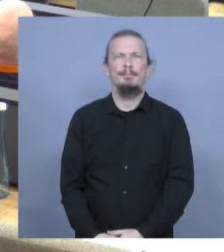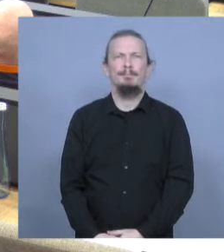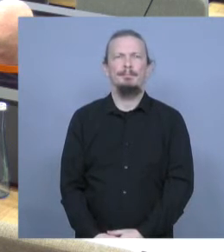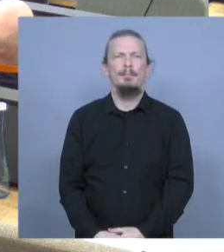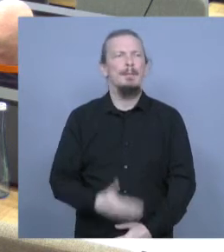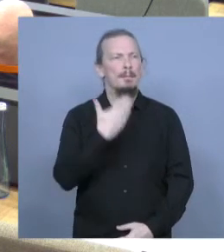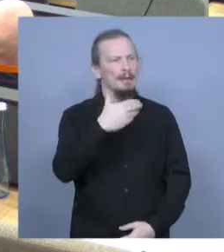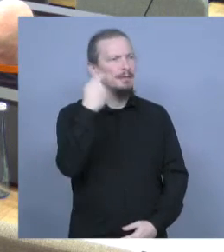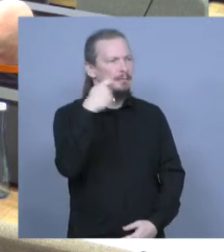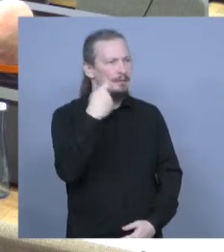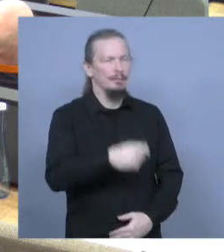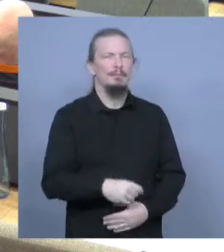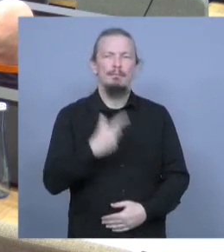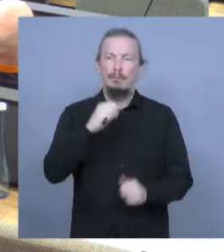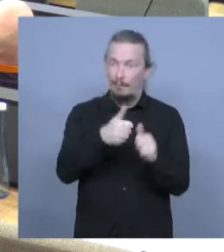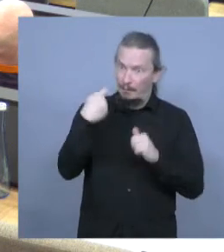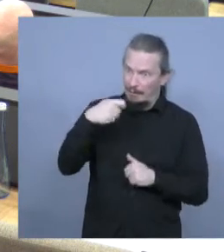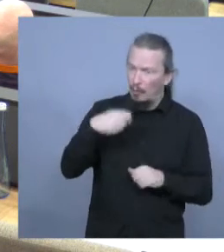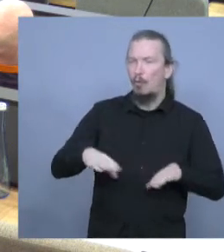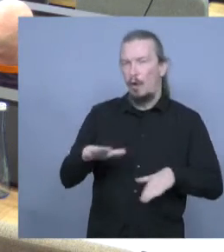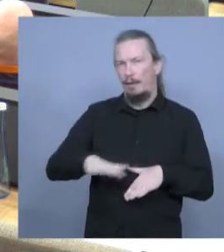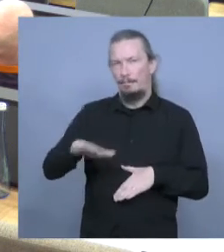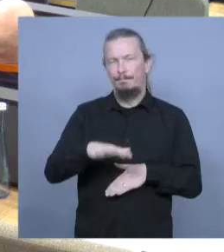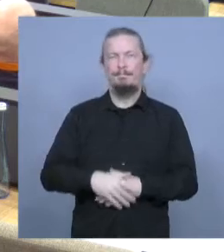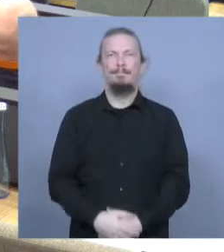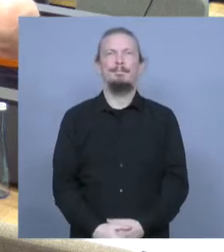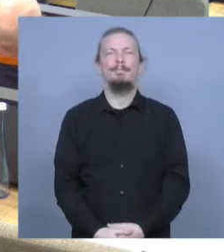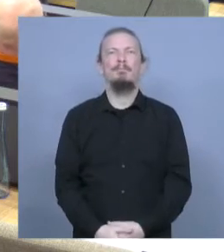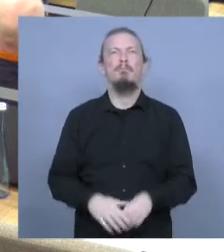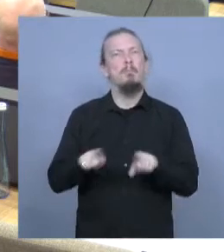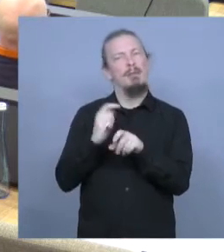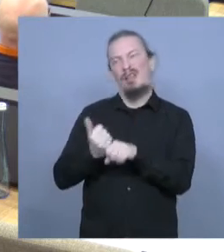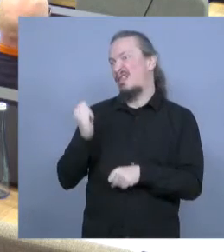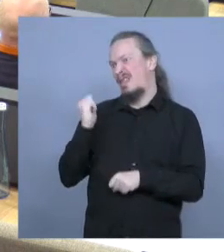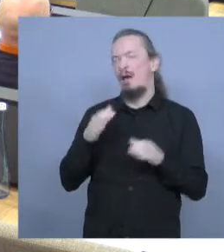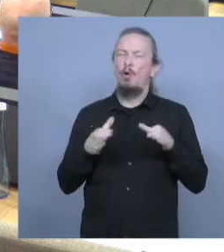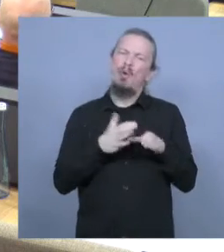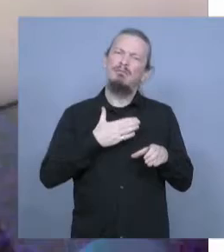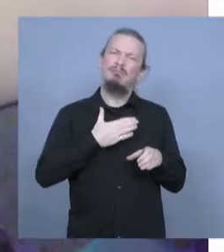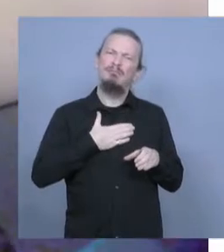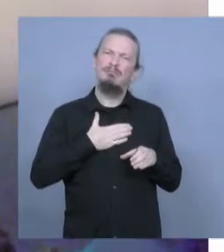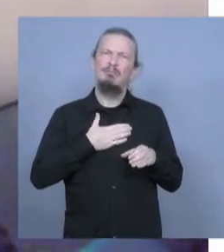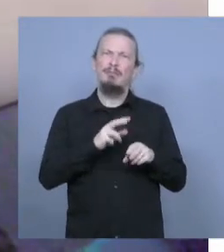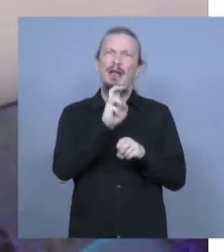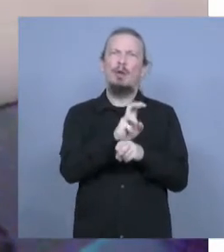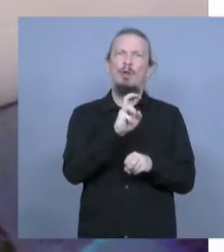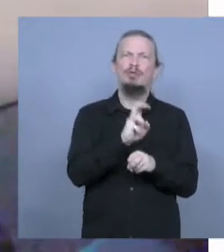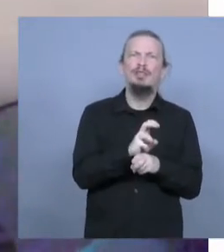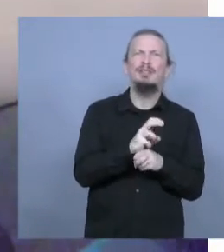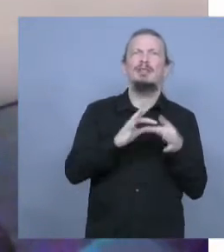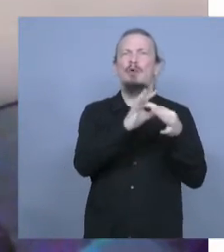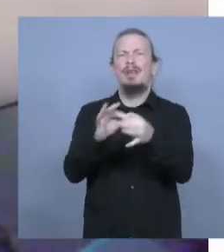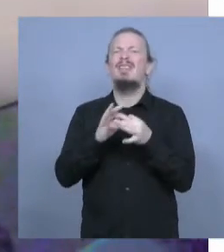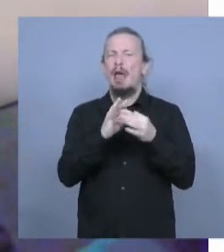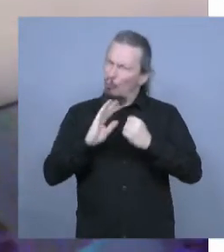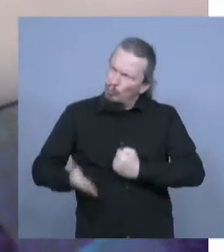Merci Monsieur le Président, Monsieur le Vice-président, chers collègues. Comme l'année dernière, notre groupe Métropole écologiste citoyenne et solidaire